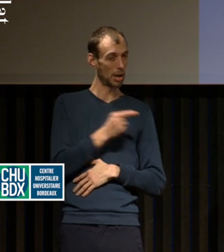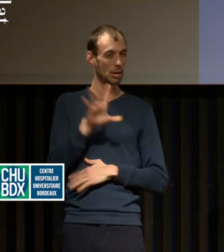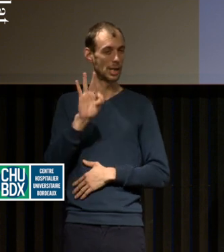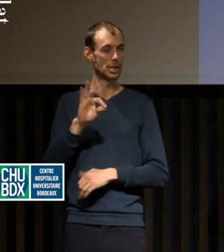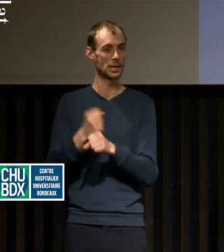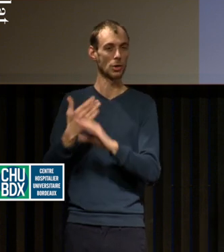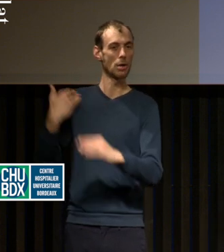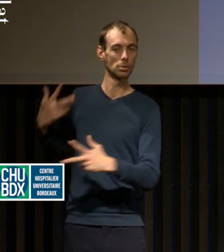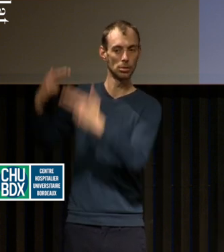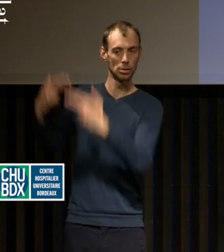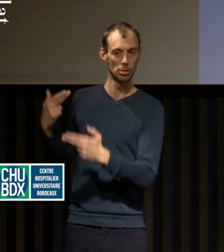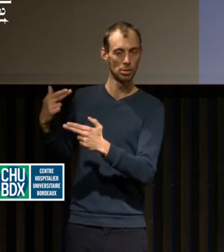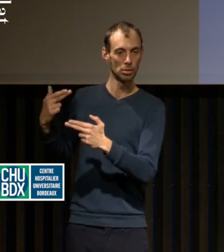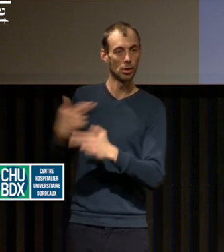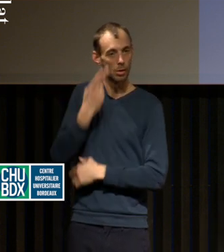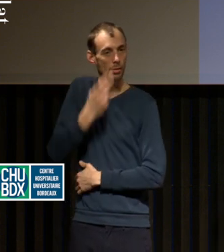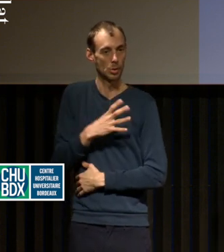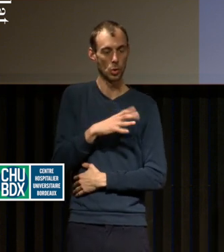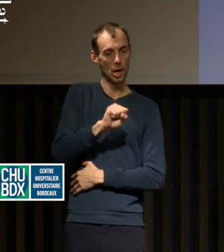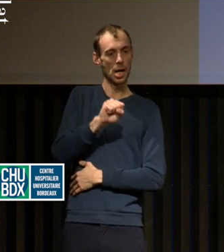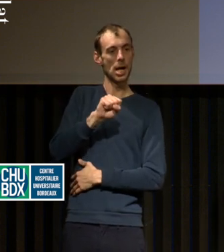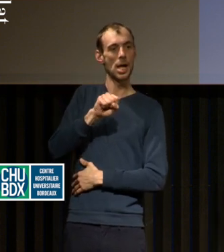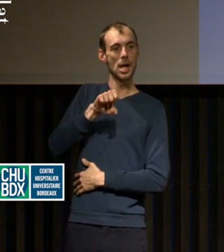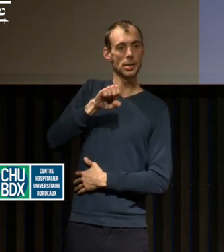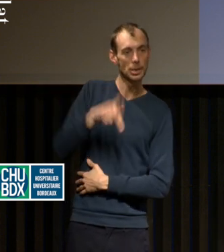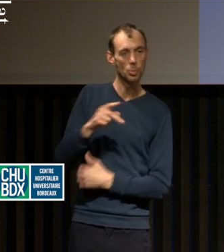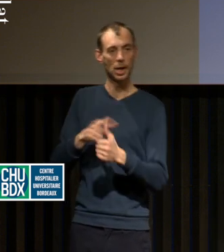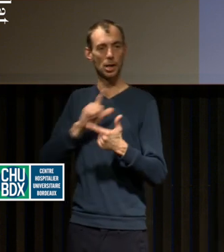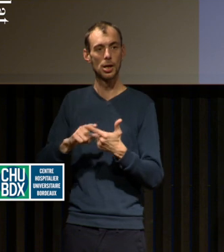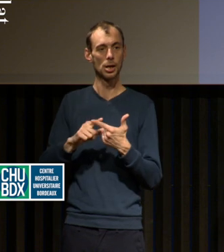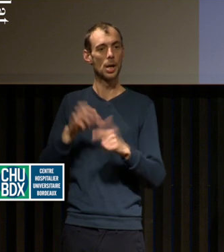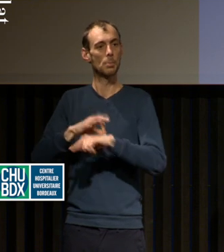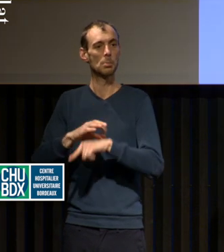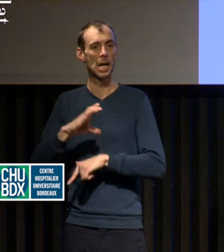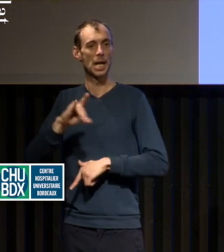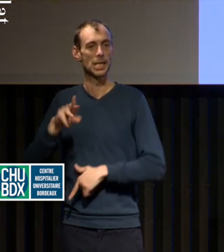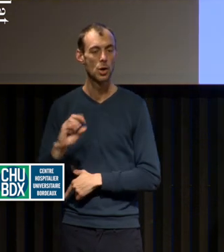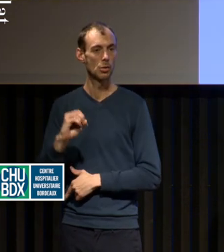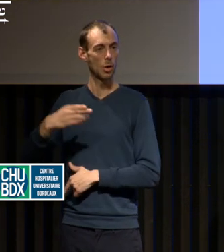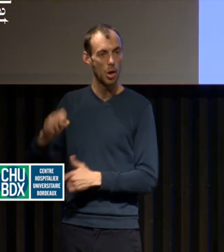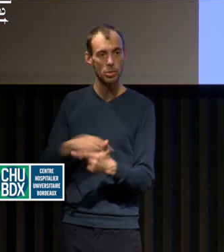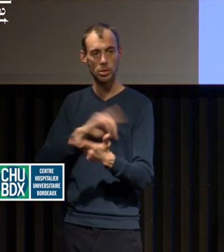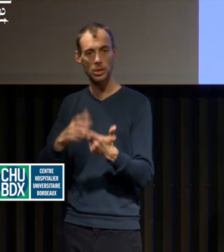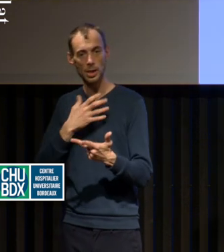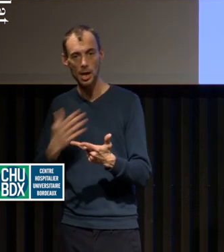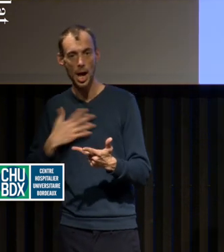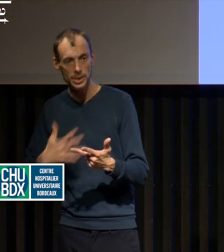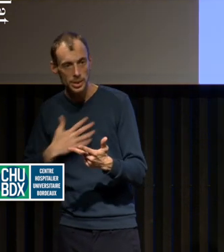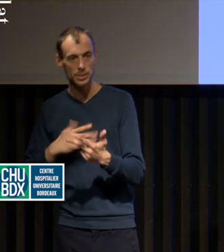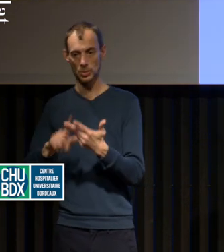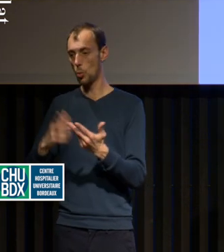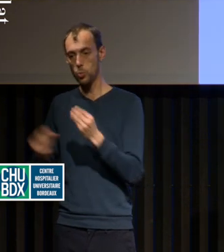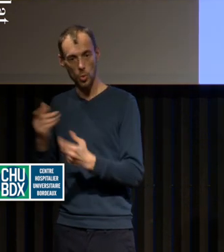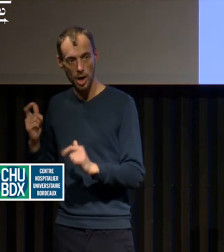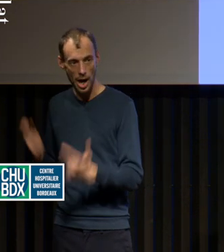c'est la sclérose en plaques, la maladie de Crohn, le diabète de type 1, celui où on se fait les injections d'insuline, l'asthme, les terrains allergiques. Autrement